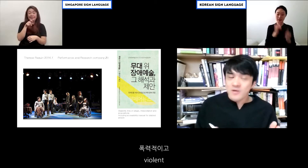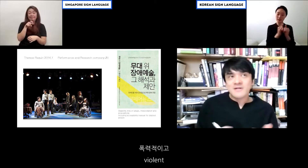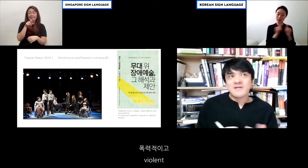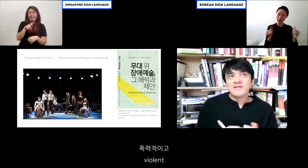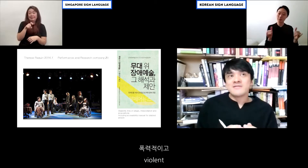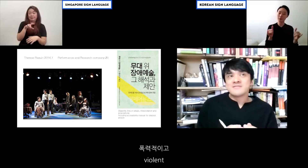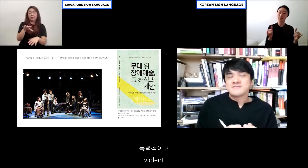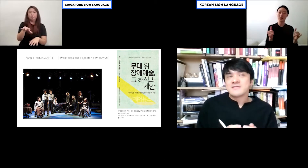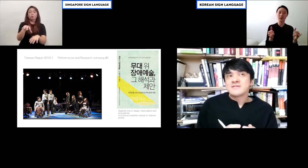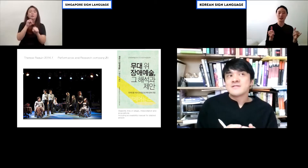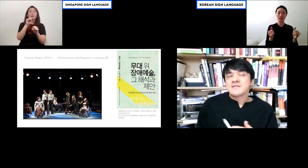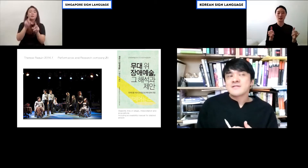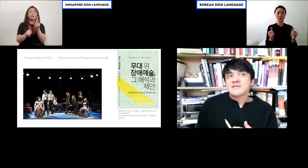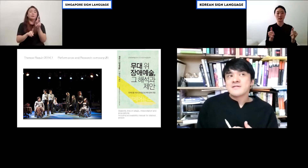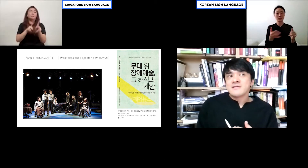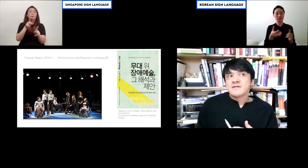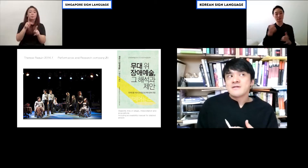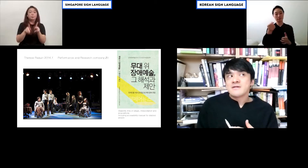폭력적이고